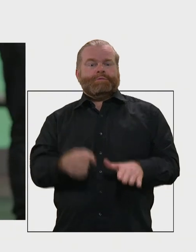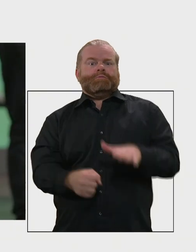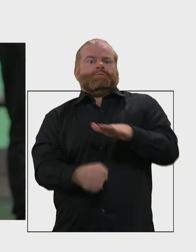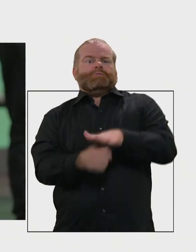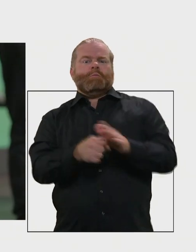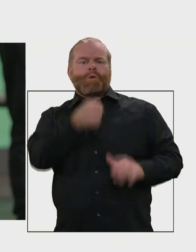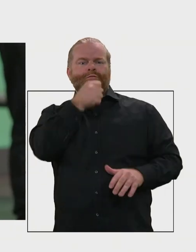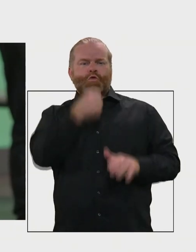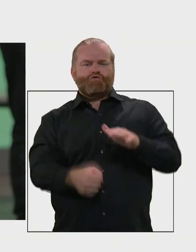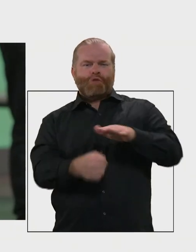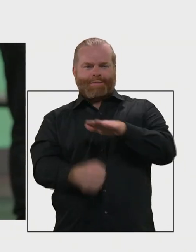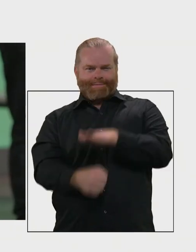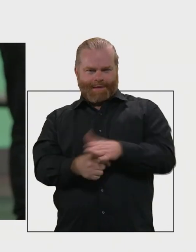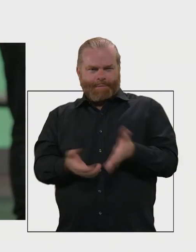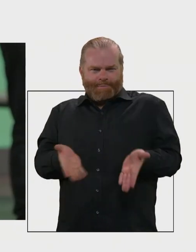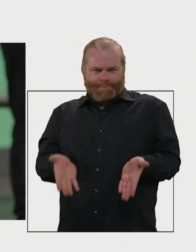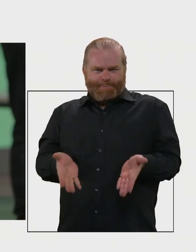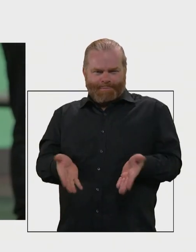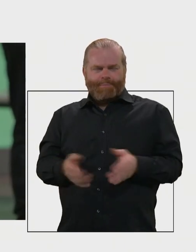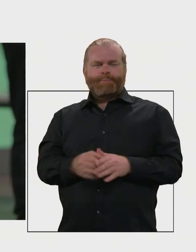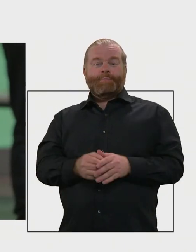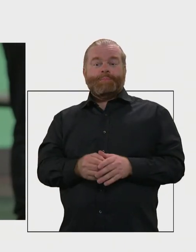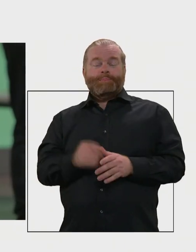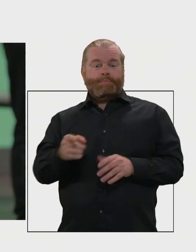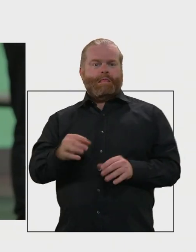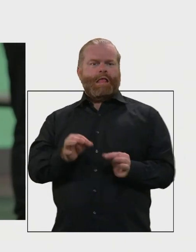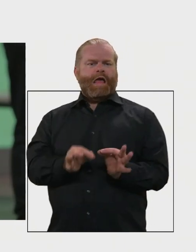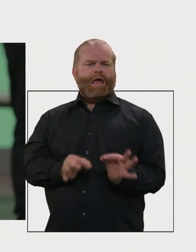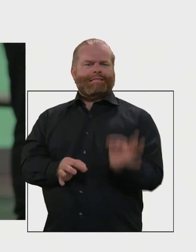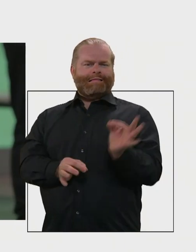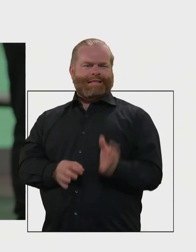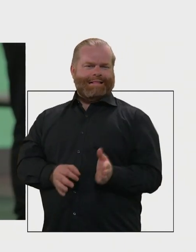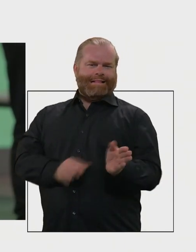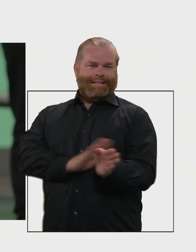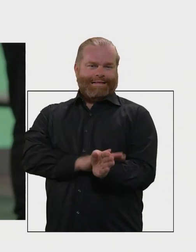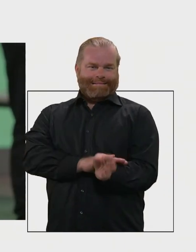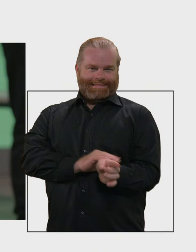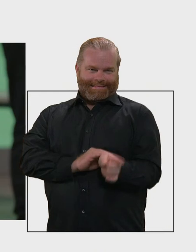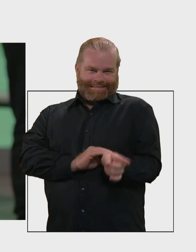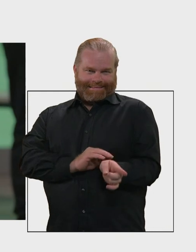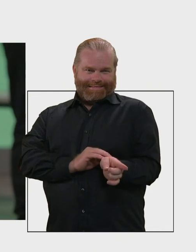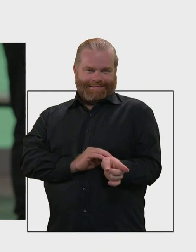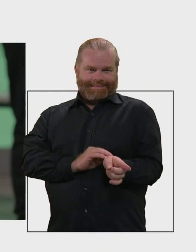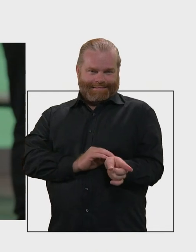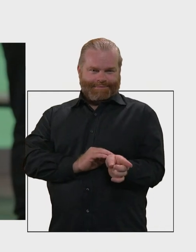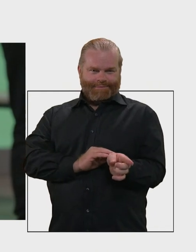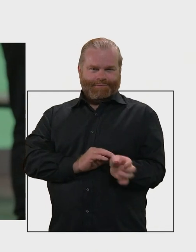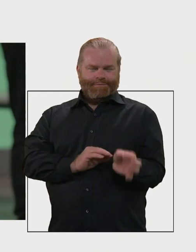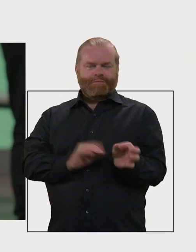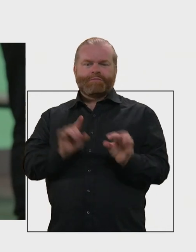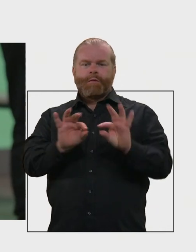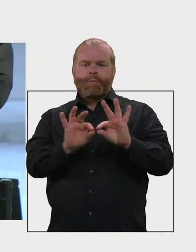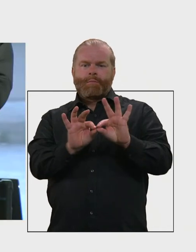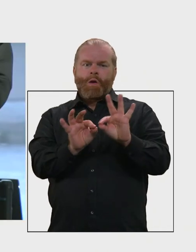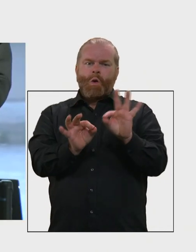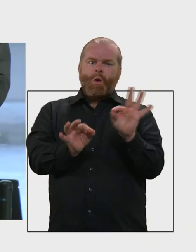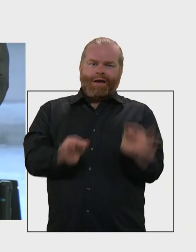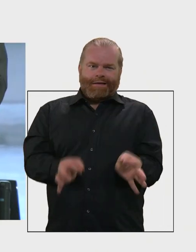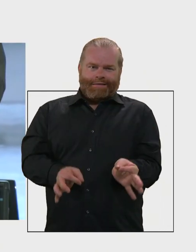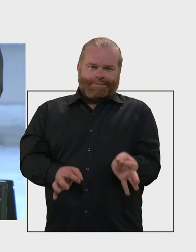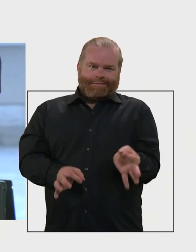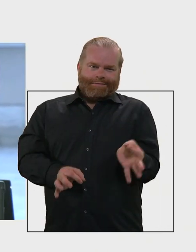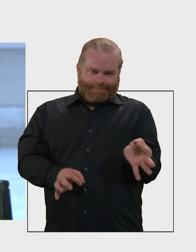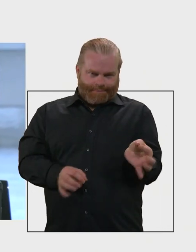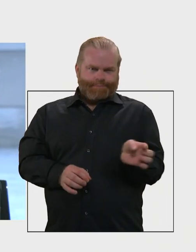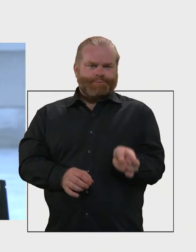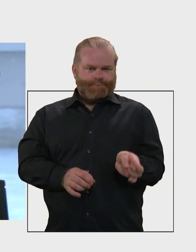raus kommt so eine gebogene Antenne. Mhm. Und diese beiden Antennen sind für meinen Ton zuständig. Wenn ich meine Hand in der Luft bewege, also ich berühre die